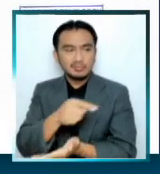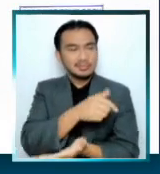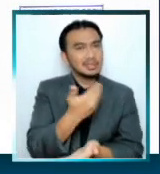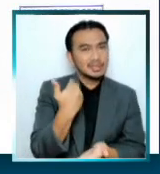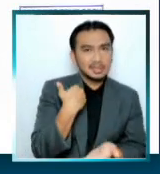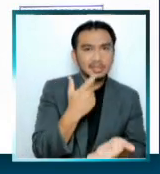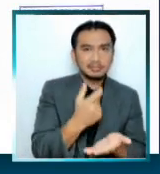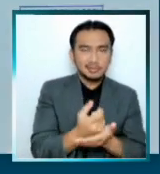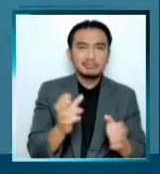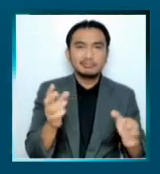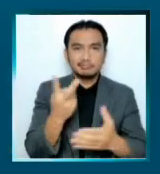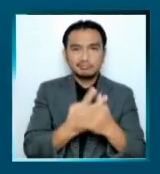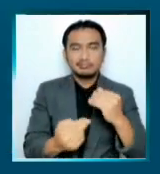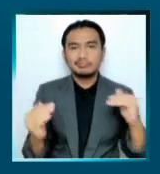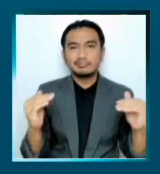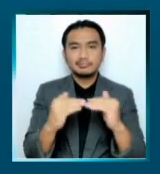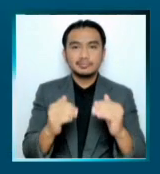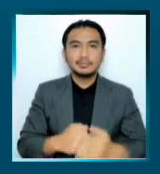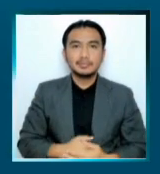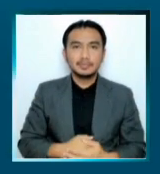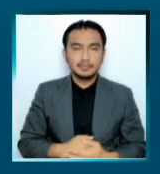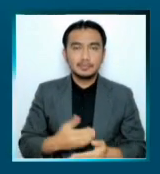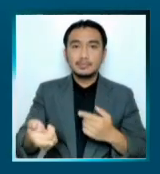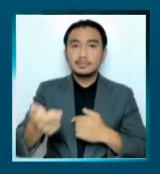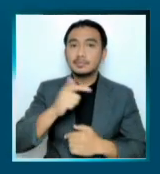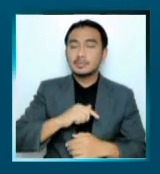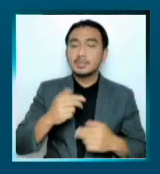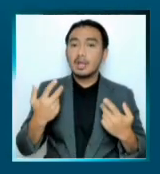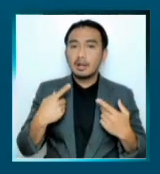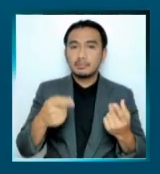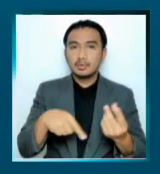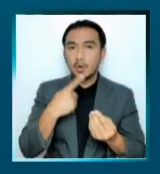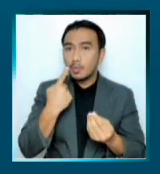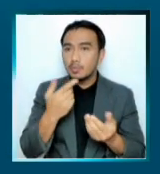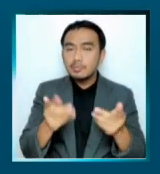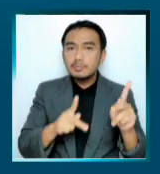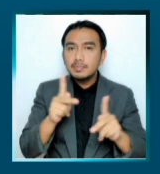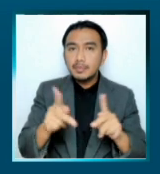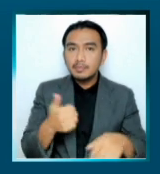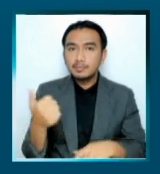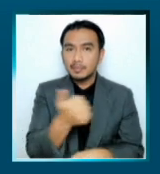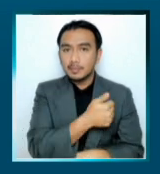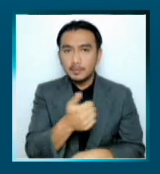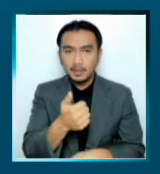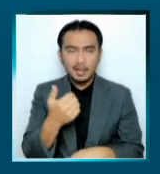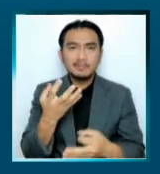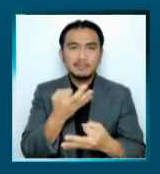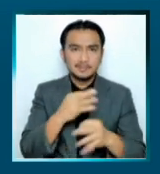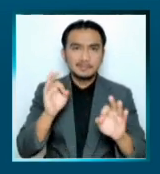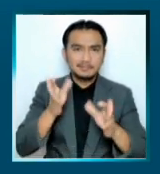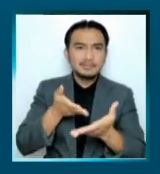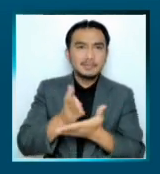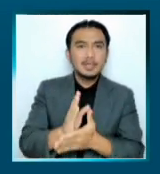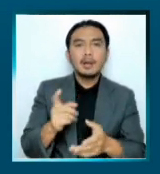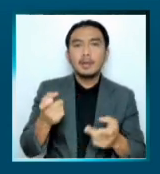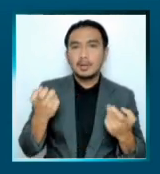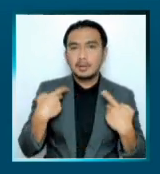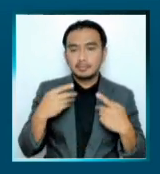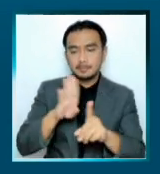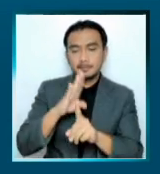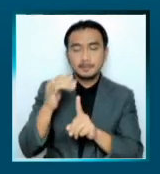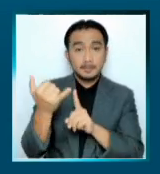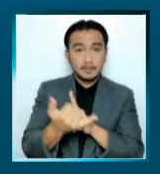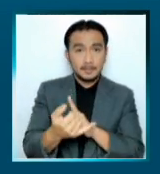sa informal sector at mga bibiyahe para sa trabaho, exempted, pero kailangan magpakita ng barangay health clearance